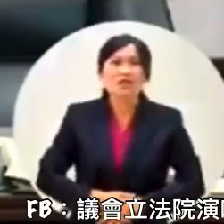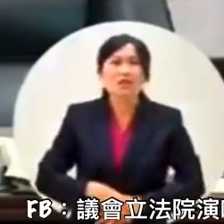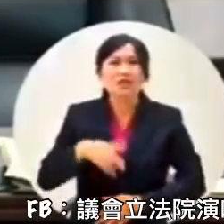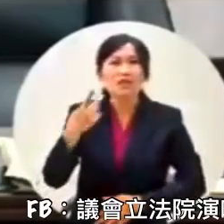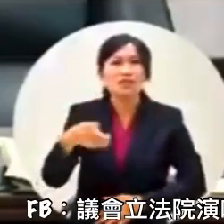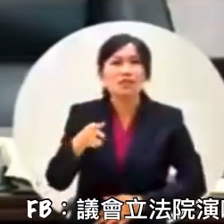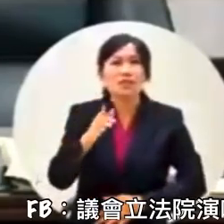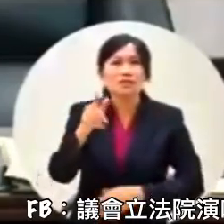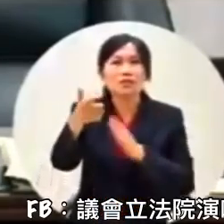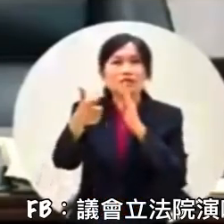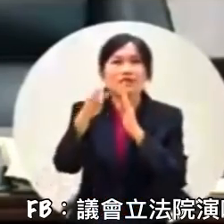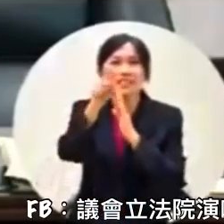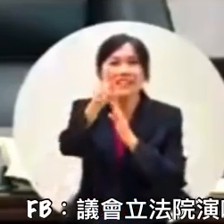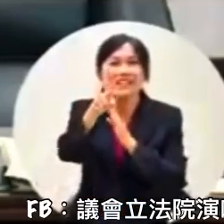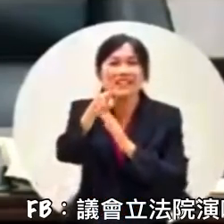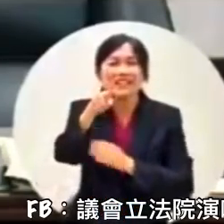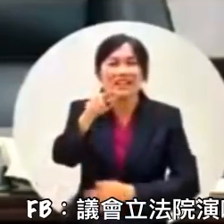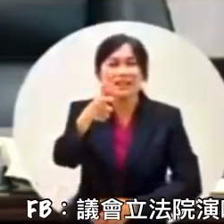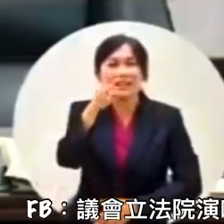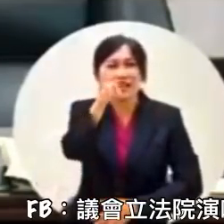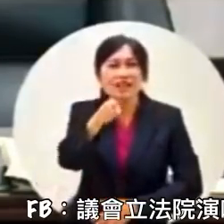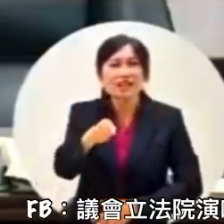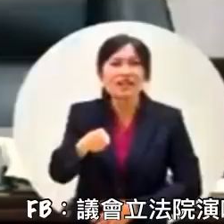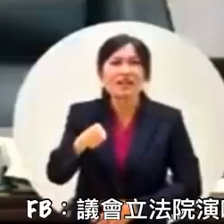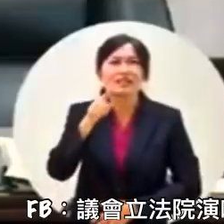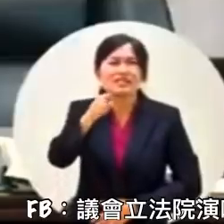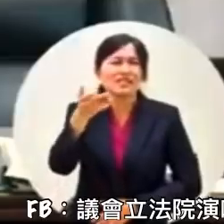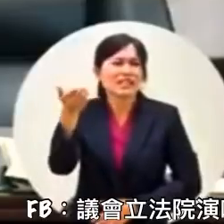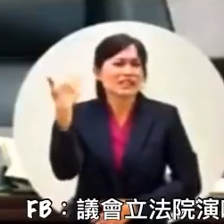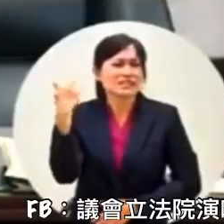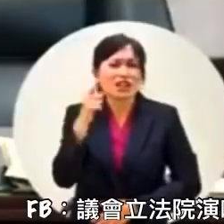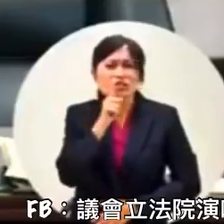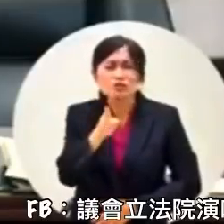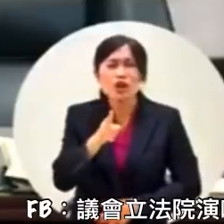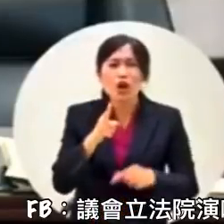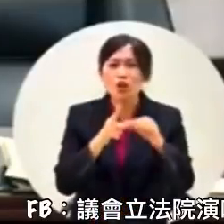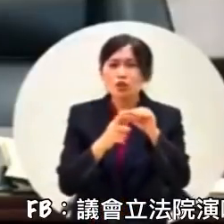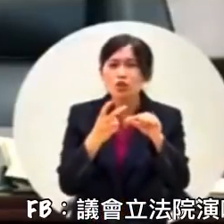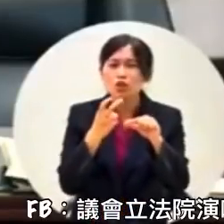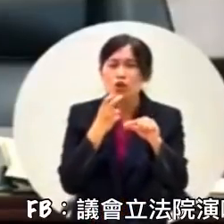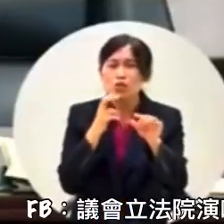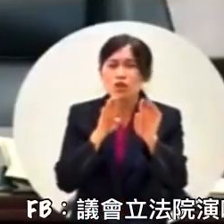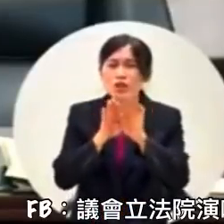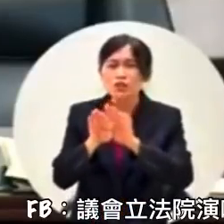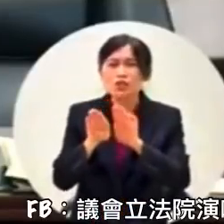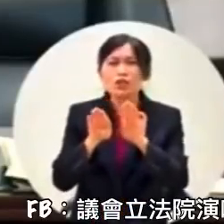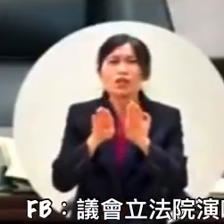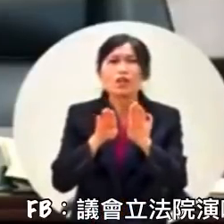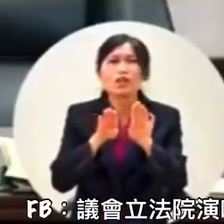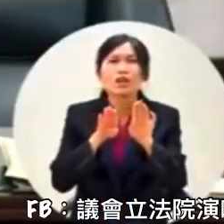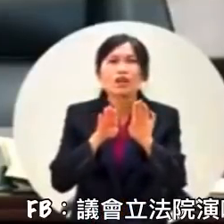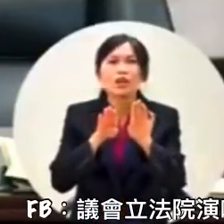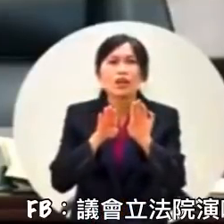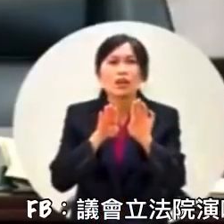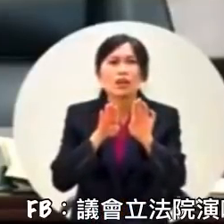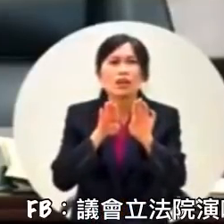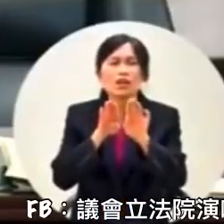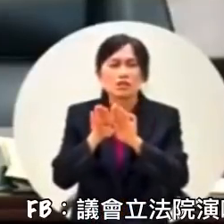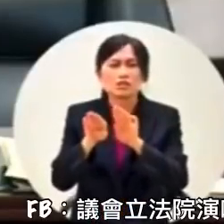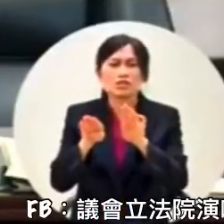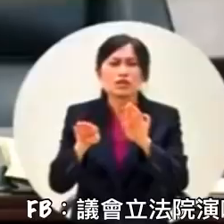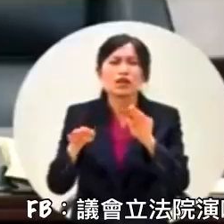啊，蛮可悲。你看上把公债，中央爽税收，中央活受罪。我相信你现在还是这样的心